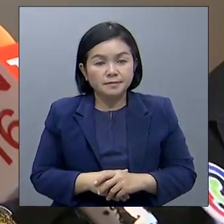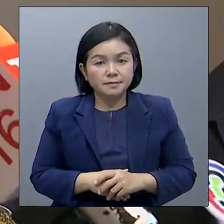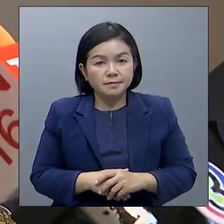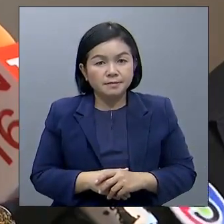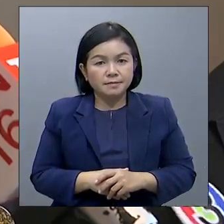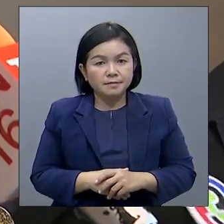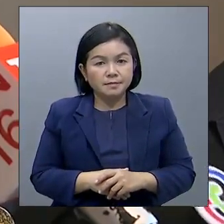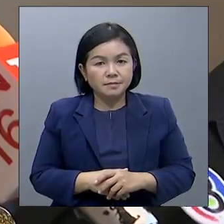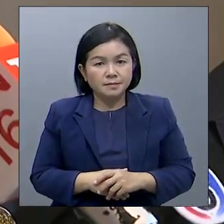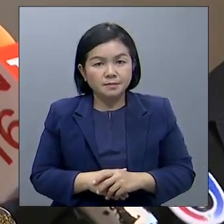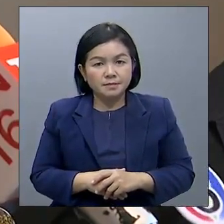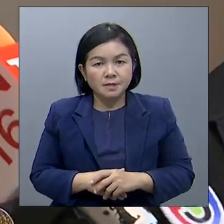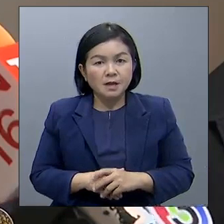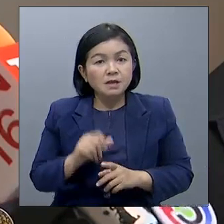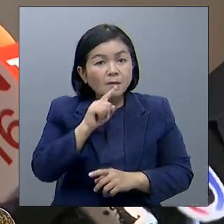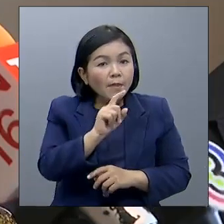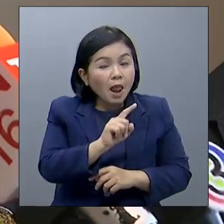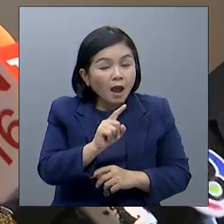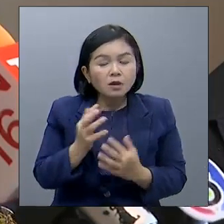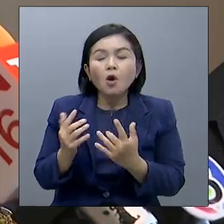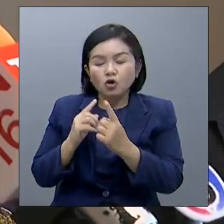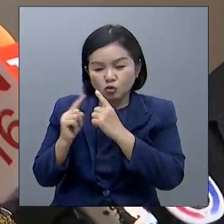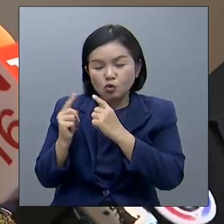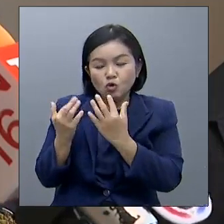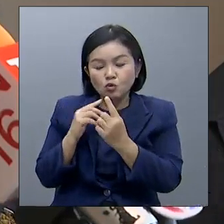เดี๋ยวขอวันนี้ไปพูดคุยกันให้ดีดีกว่านะครับ